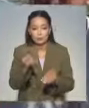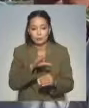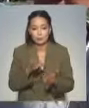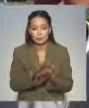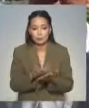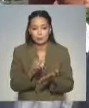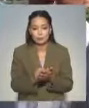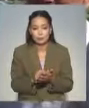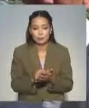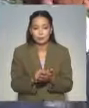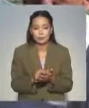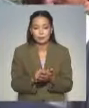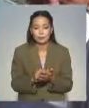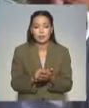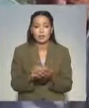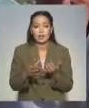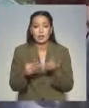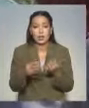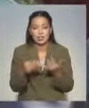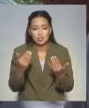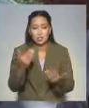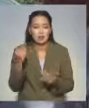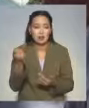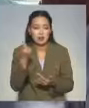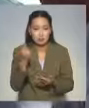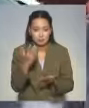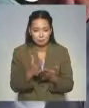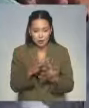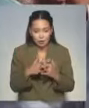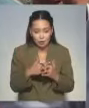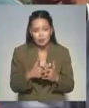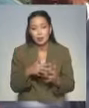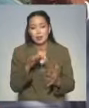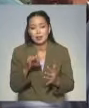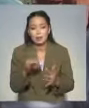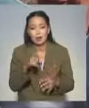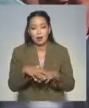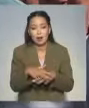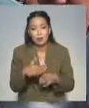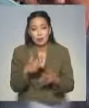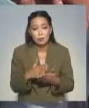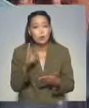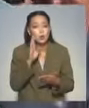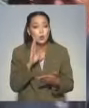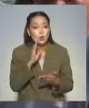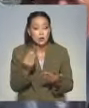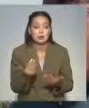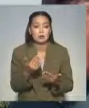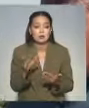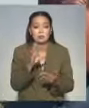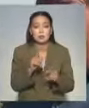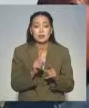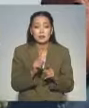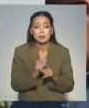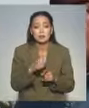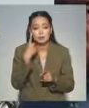Қанша шаруа бар мына жақта, қанша жер бар, қанша халық бар. Судың шамасына қарай договорды тұрғызу керек еді. Айту